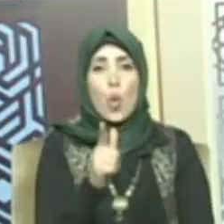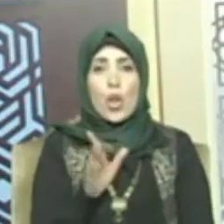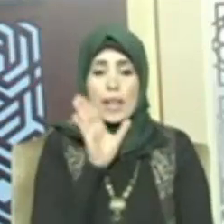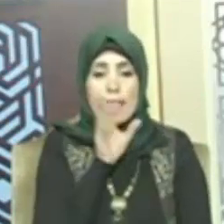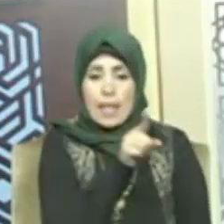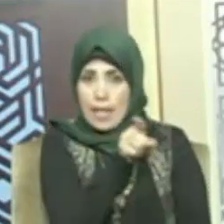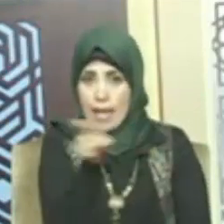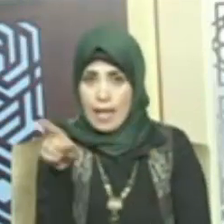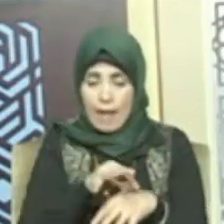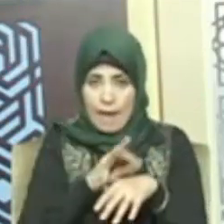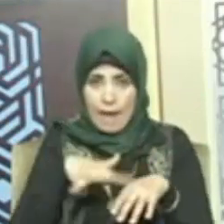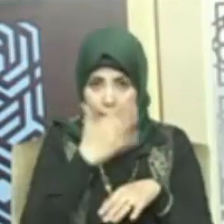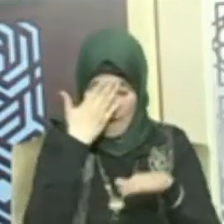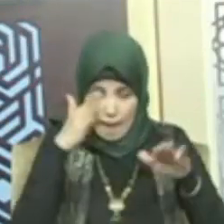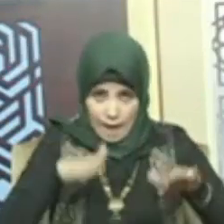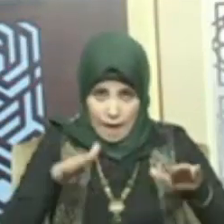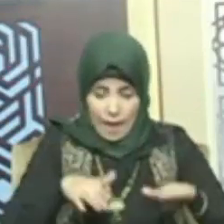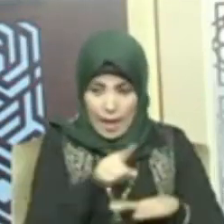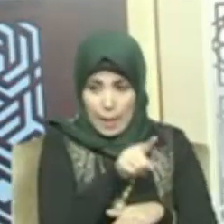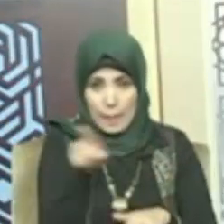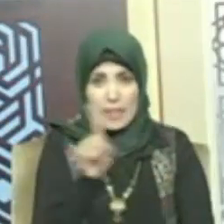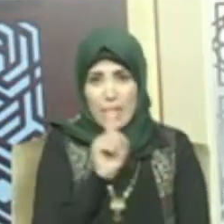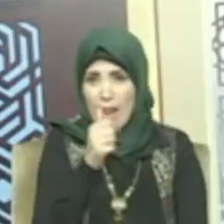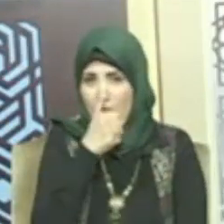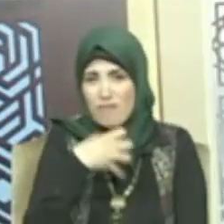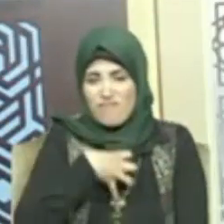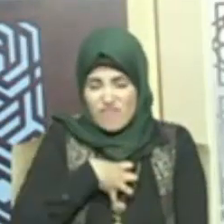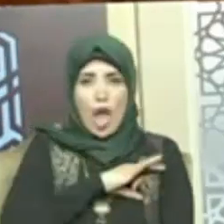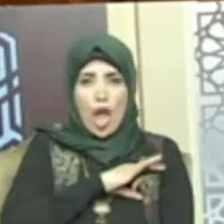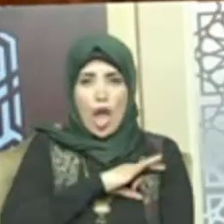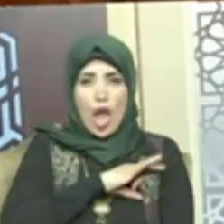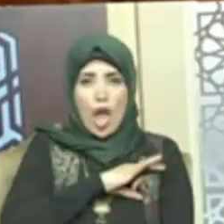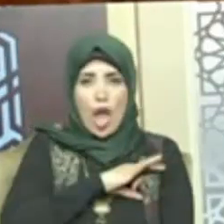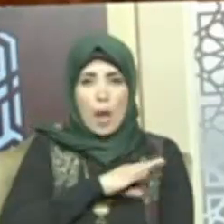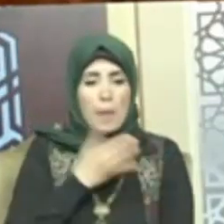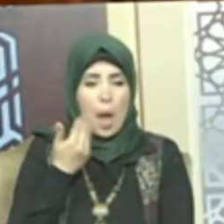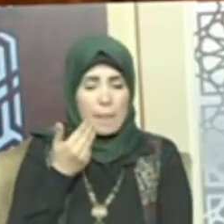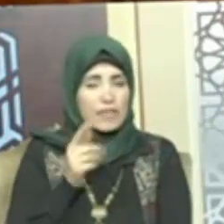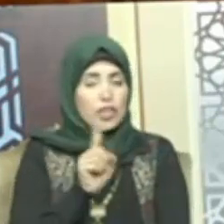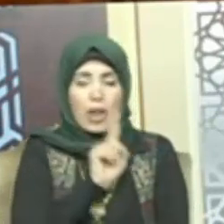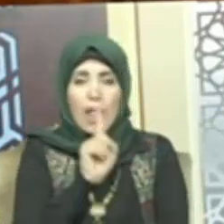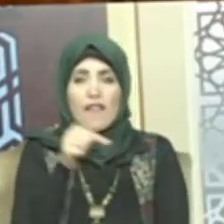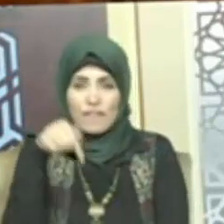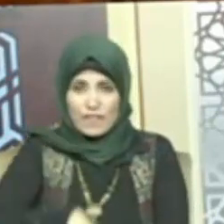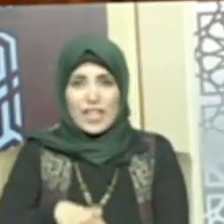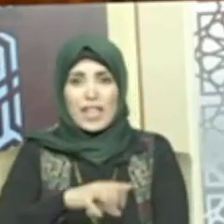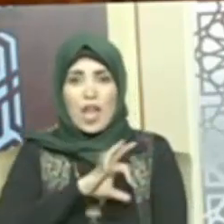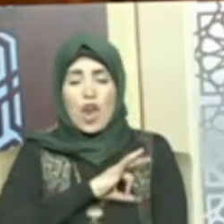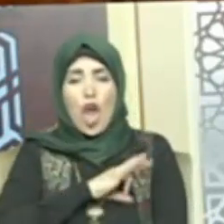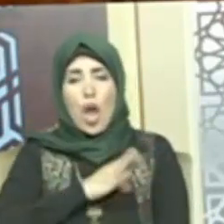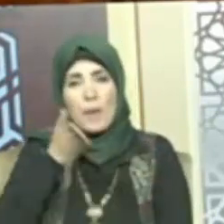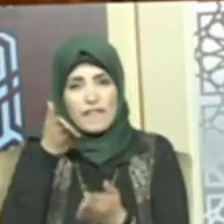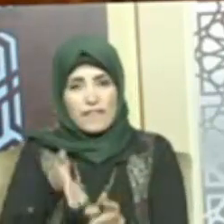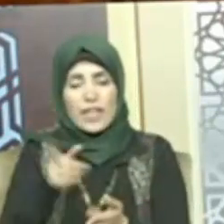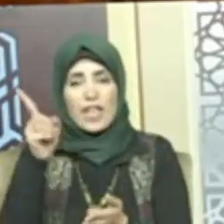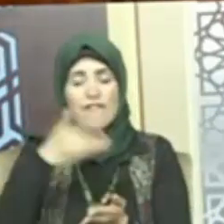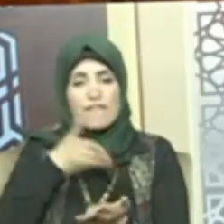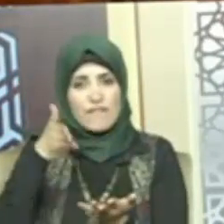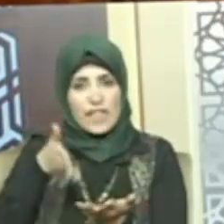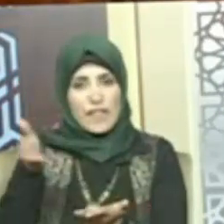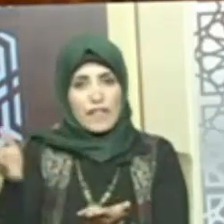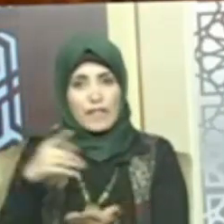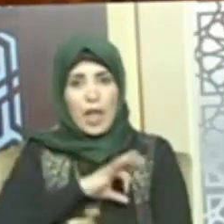أنفسهم لا تقنطوا من رحمة الله، لا تقنطوا من